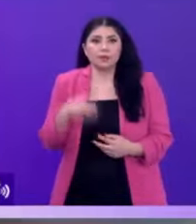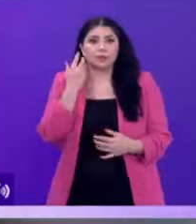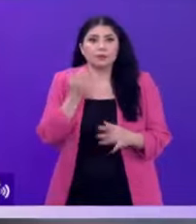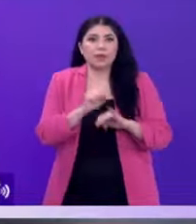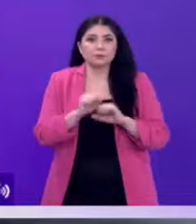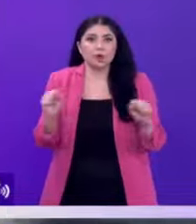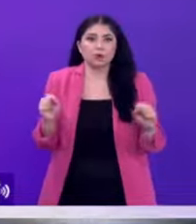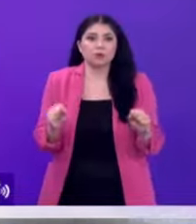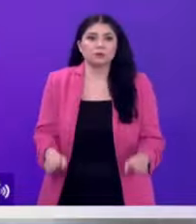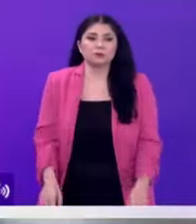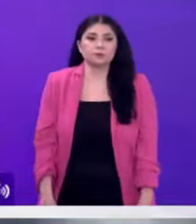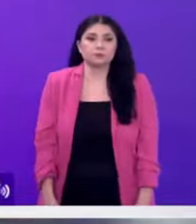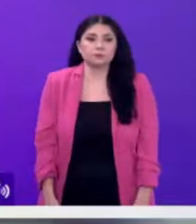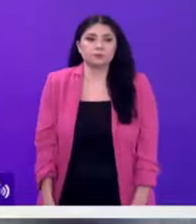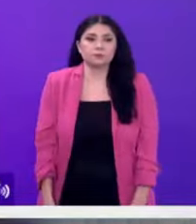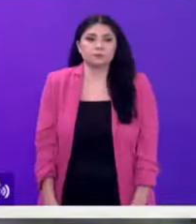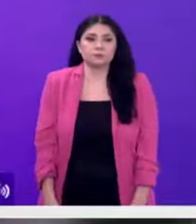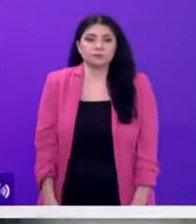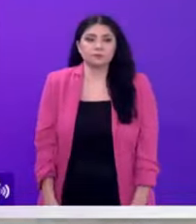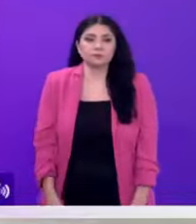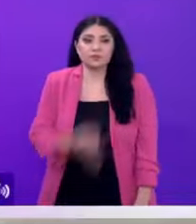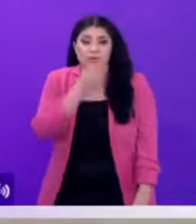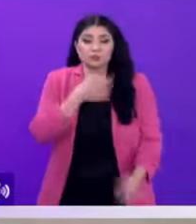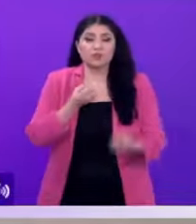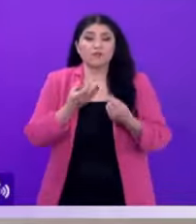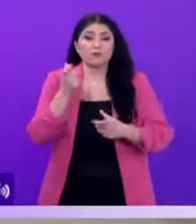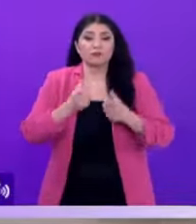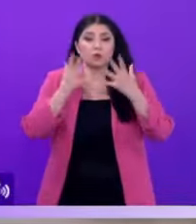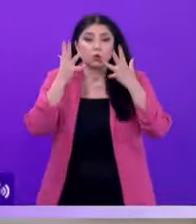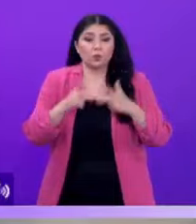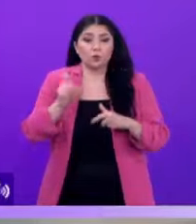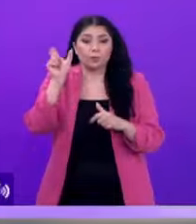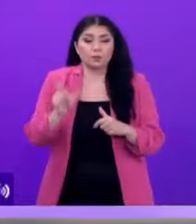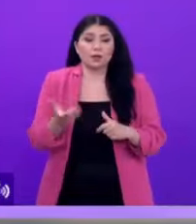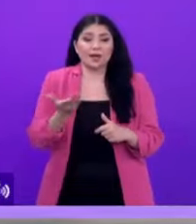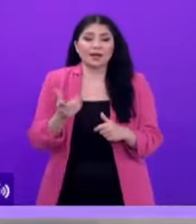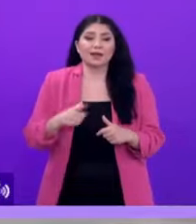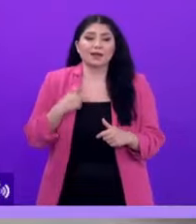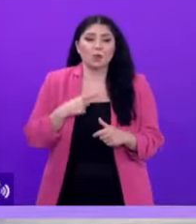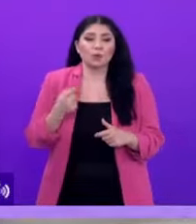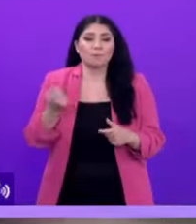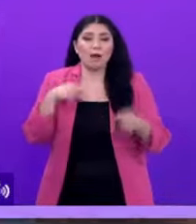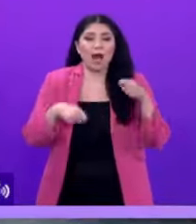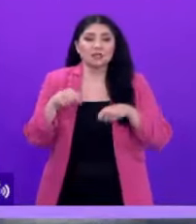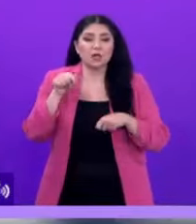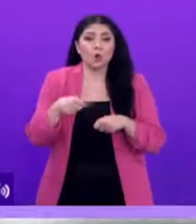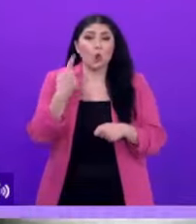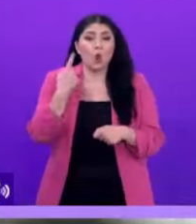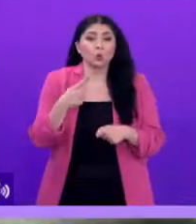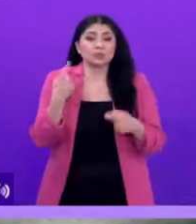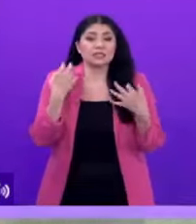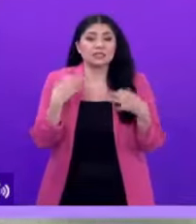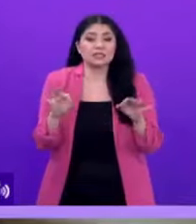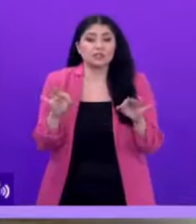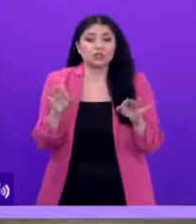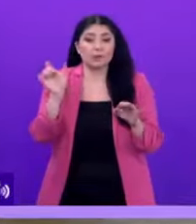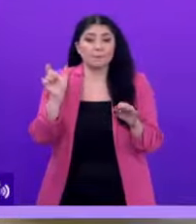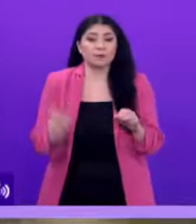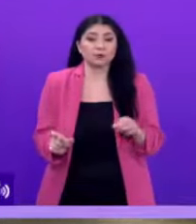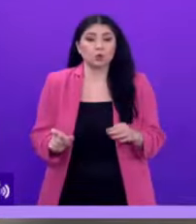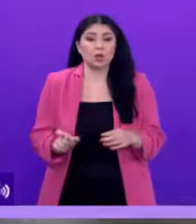Avem, Andreea, uite, am primit informații despre numărul oamenilor care se aflau în magazin. 110